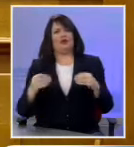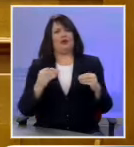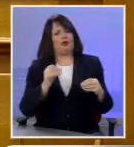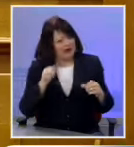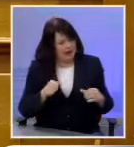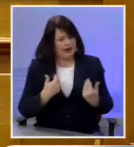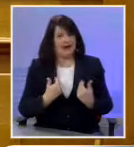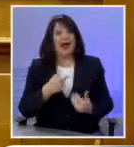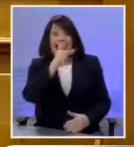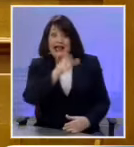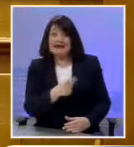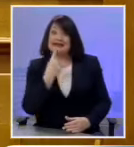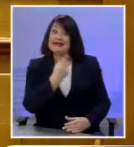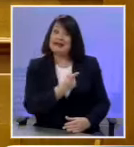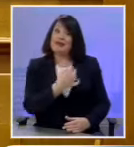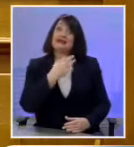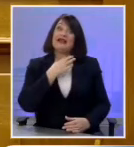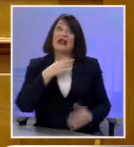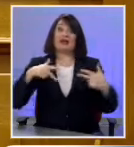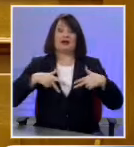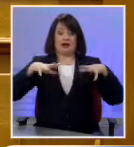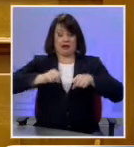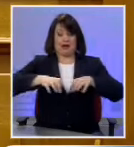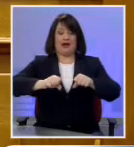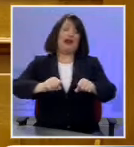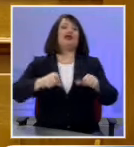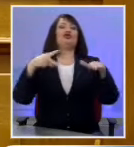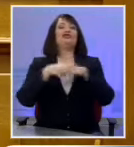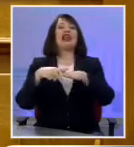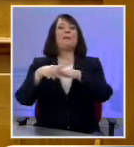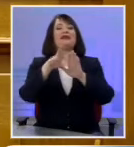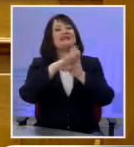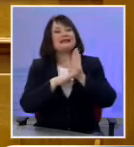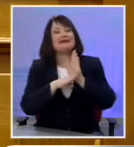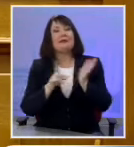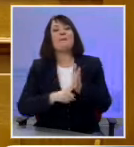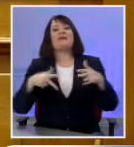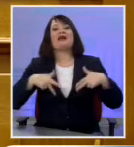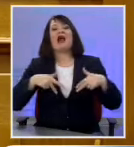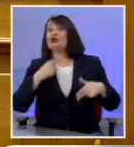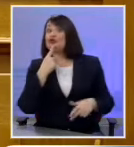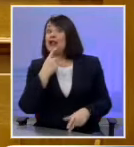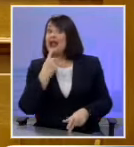εσείς διακηρύσατε την ανάγκη κρατικοποίησης του ελληνικού τραπεζικού συστήματος,